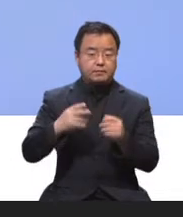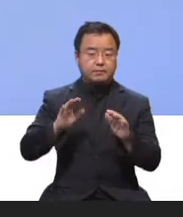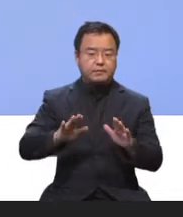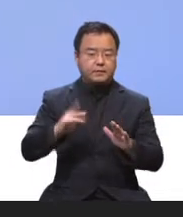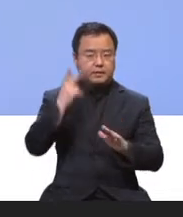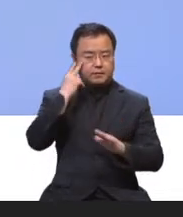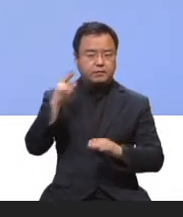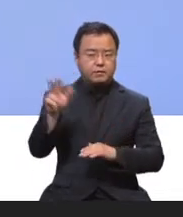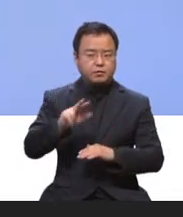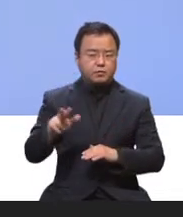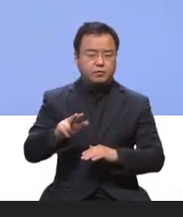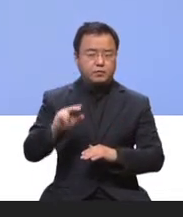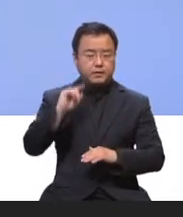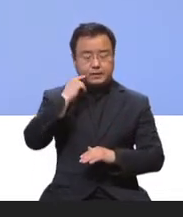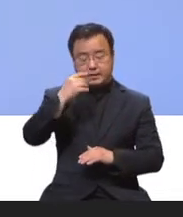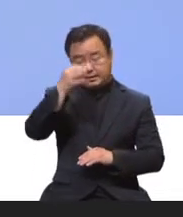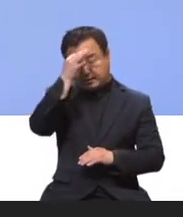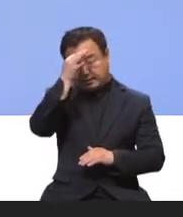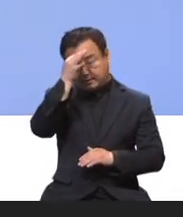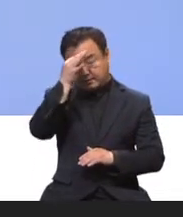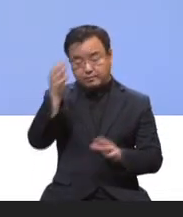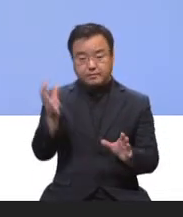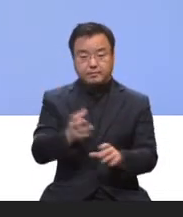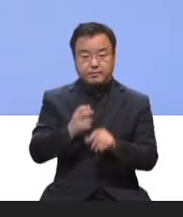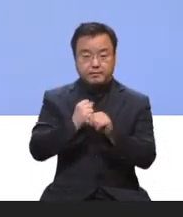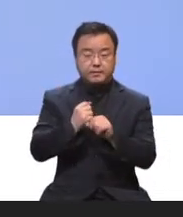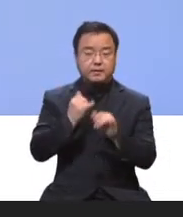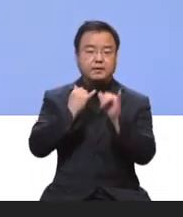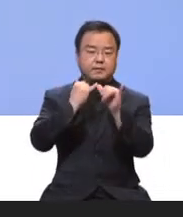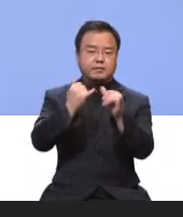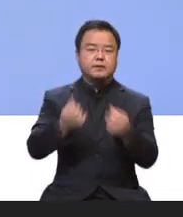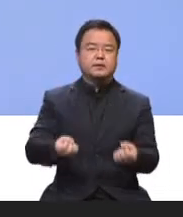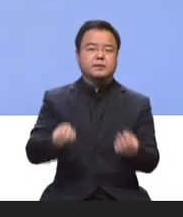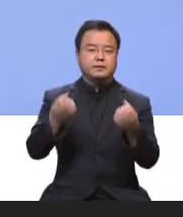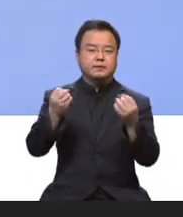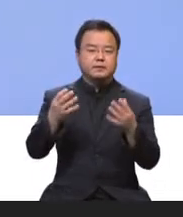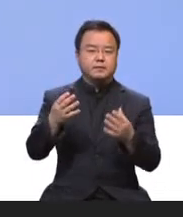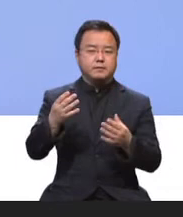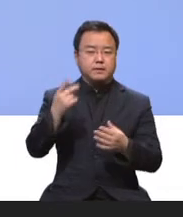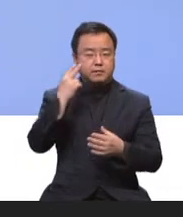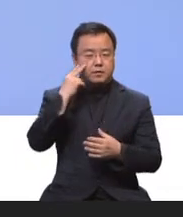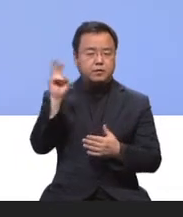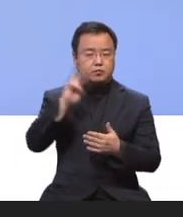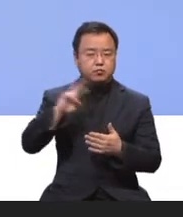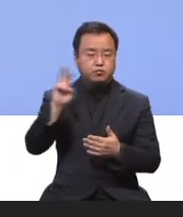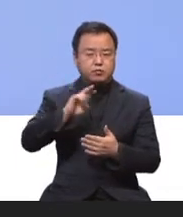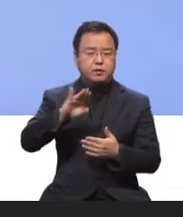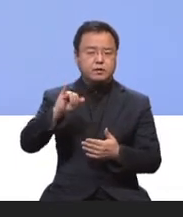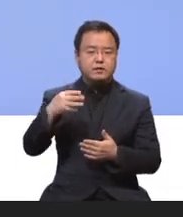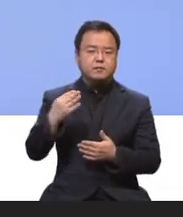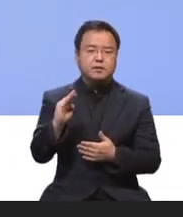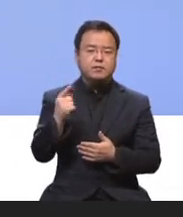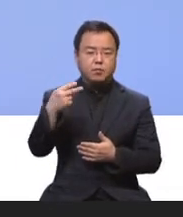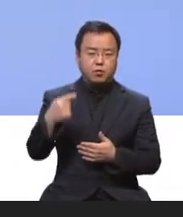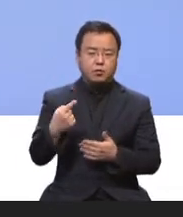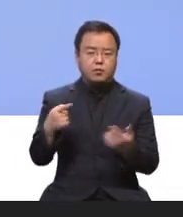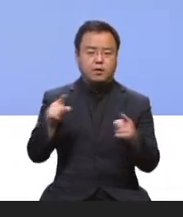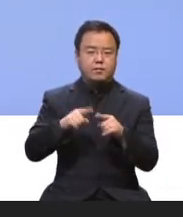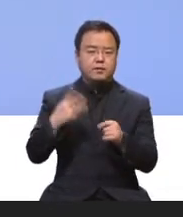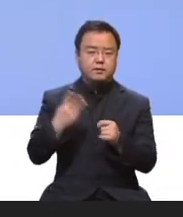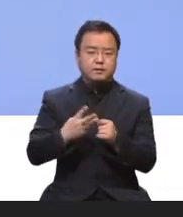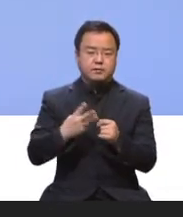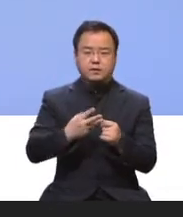레코드 예술 산업 아카데미에서 주최하는 시상식인데요. 예. 아메리칸 뮤직 어워드 또 빌보드 뮤직 어워드와 함께 미국 3대